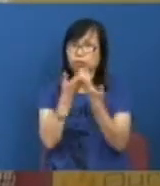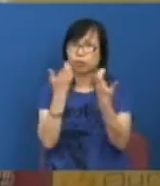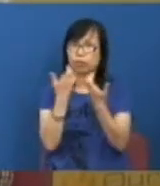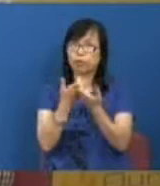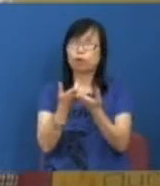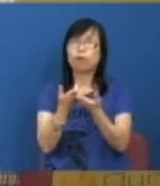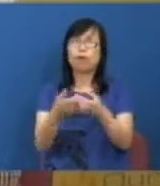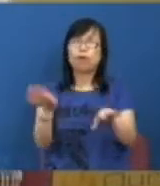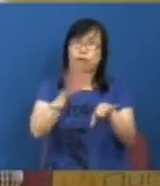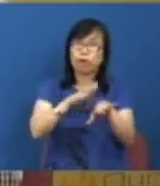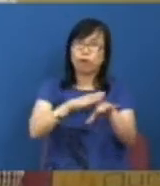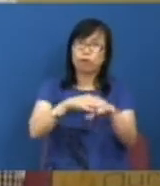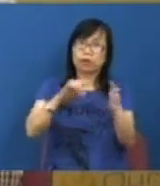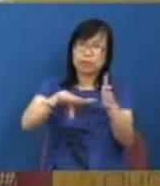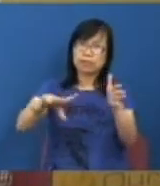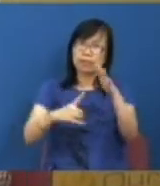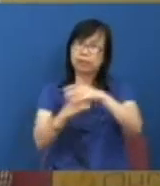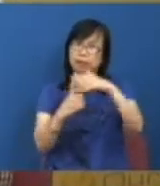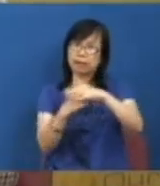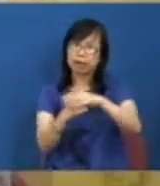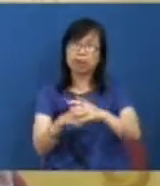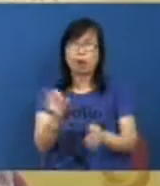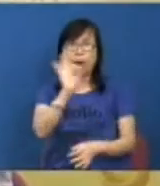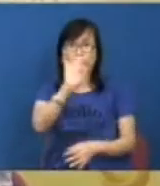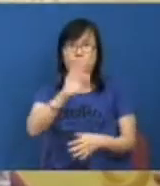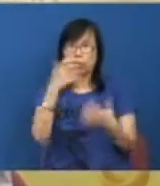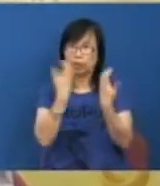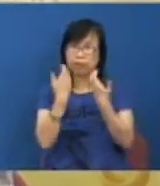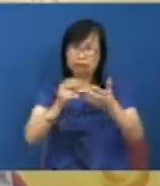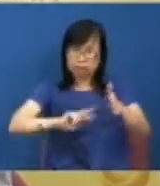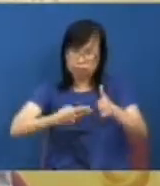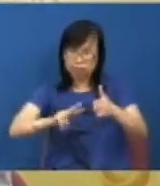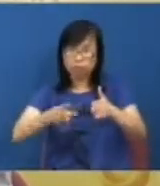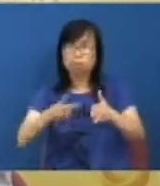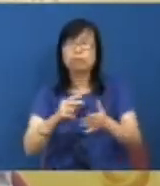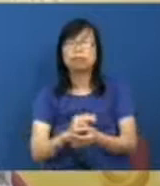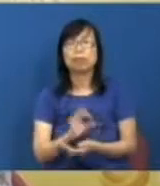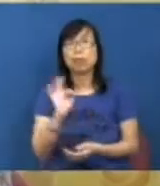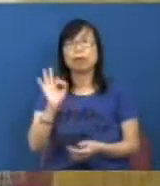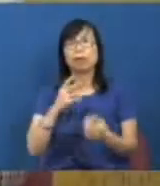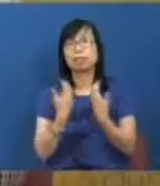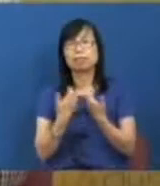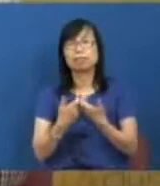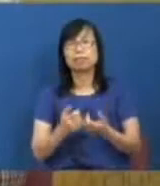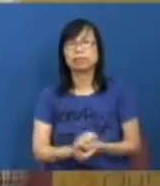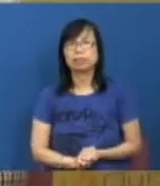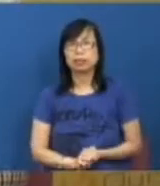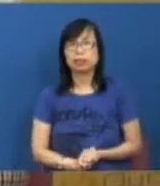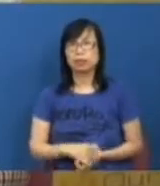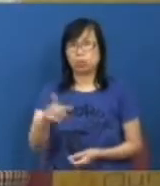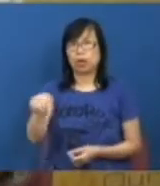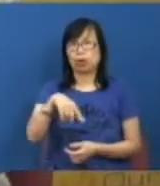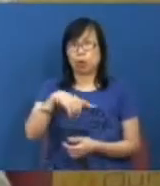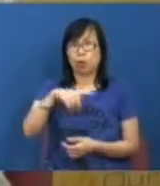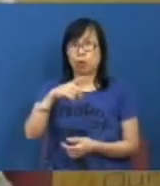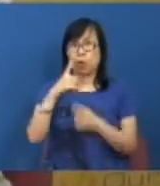哋嗰個電費單度嘅。 仲未計維修成本啊！ 係啊，仲未隨時咧，即係一個大風或者一個即係龍捲風啊！